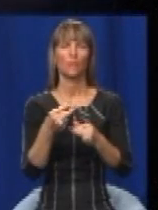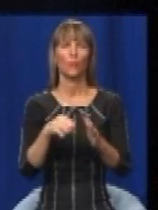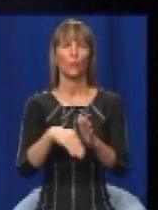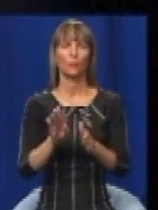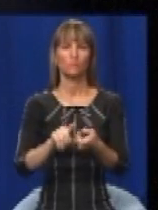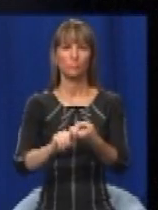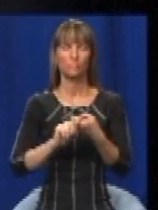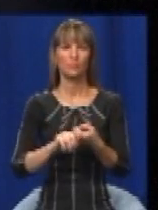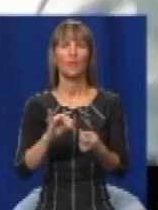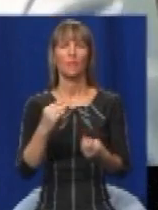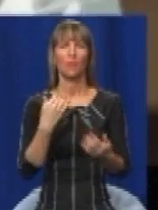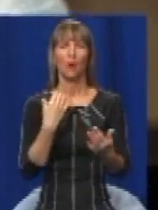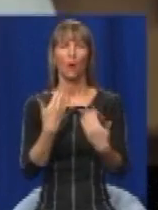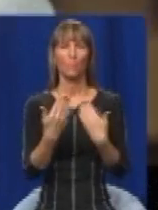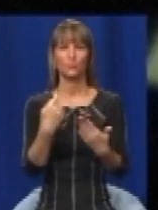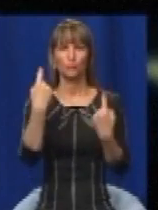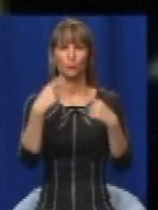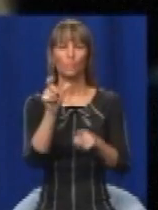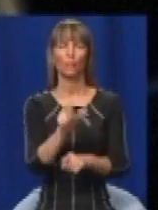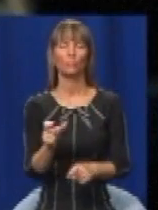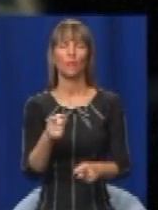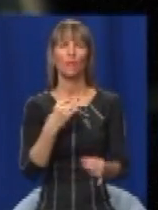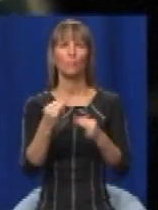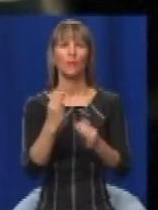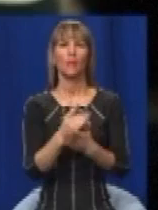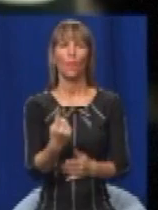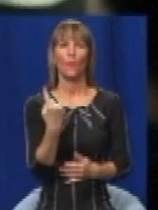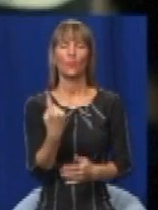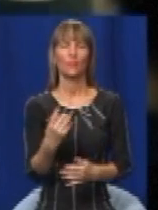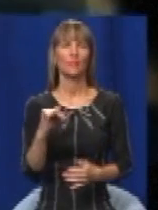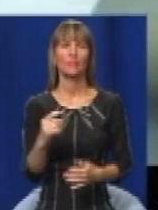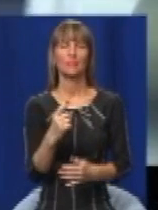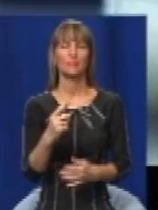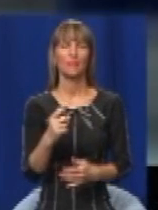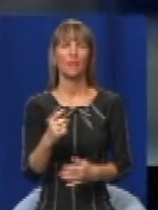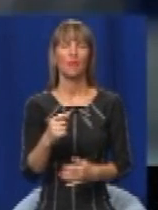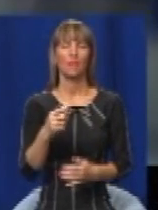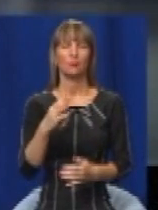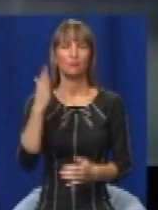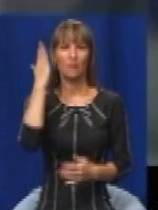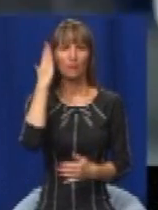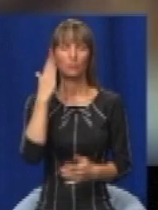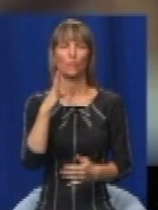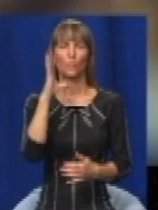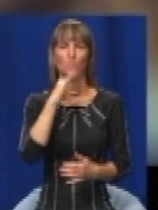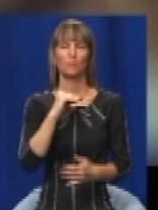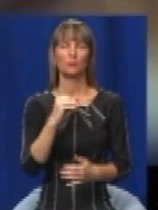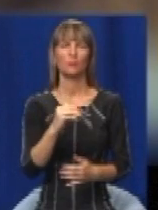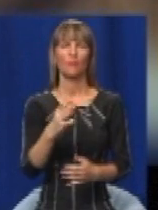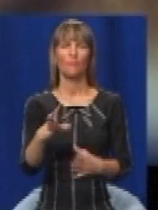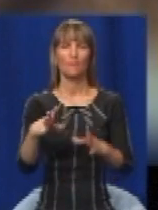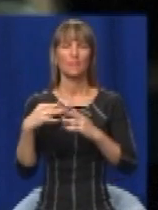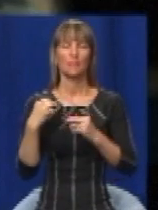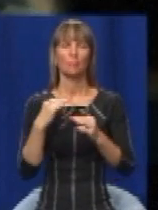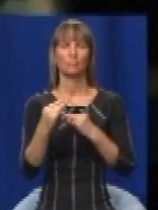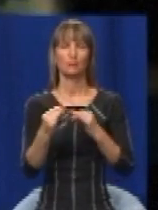та контактів з іншими людьми. Комунікабельність є однією з визначальних навичок успішної соціальної взаємодії, що зачіпають